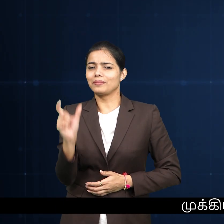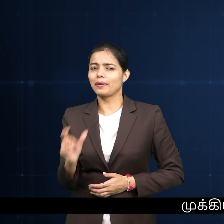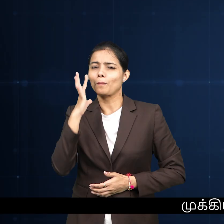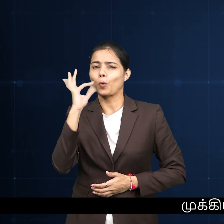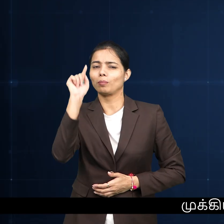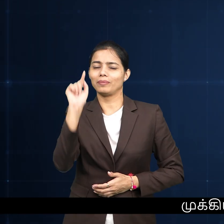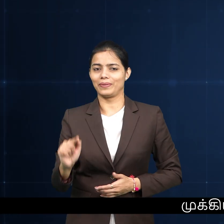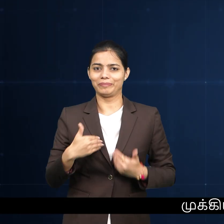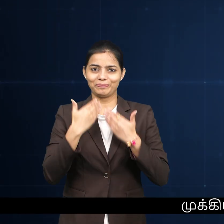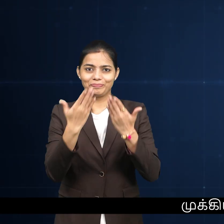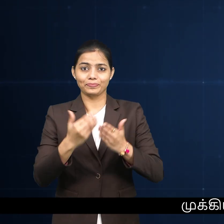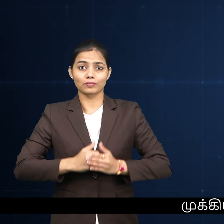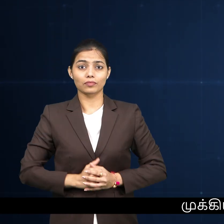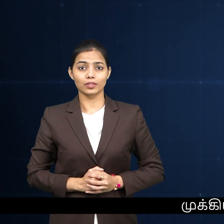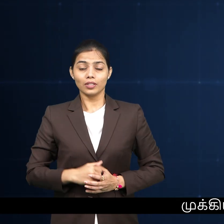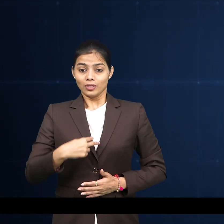முக்கிய வார்த்தைகள்: